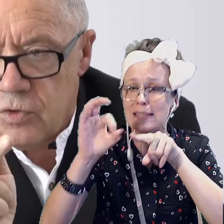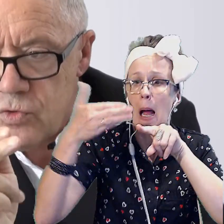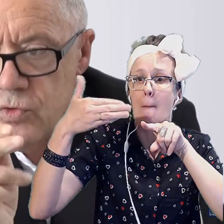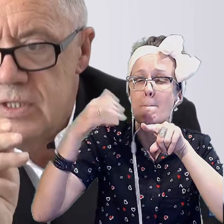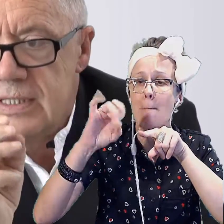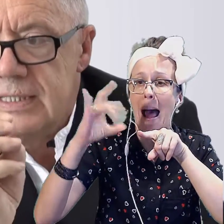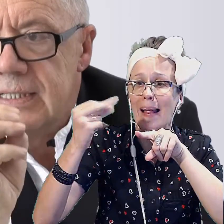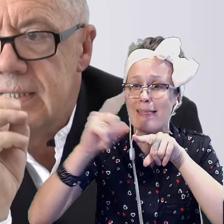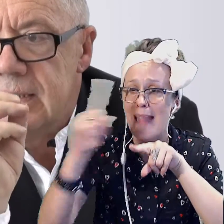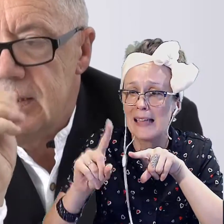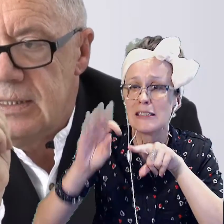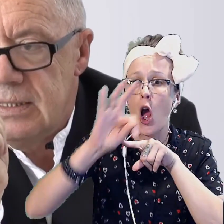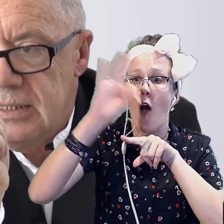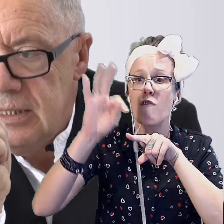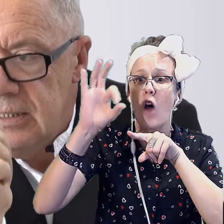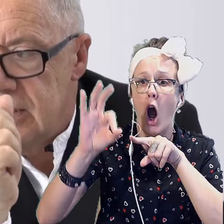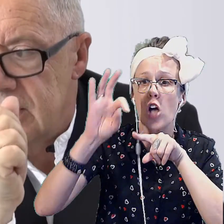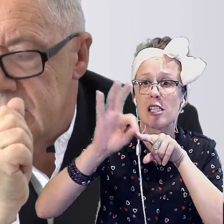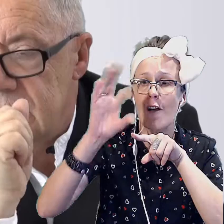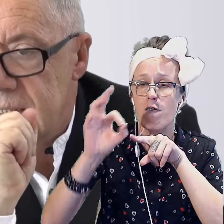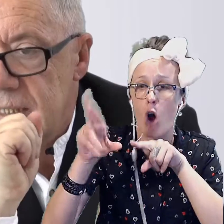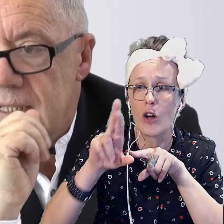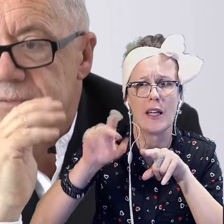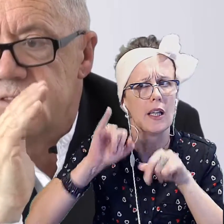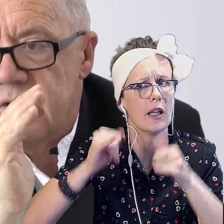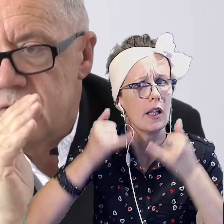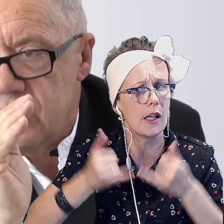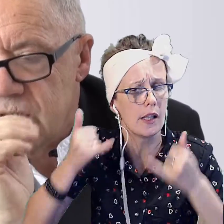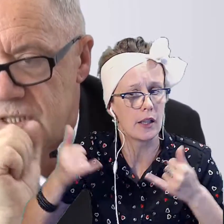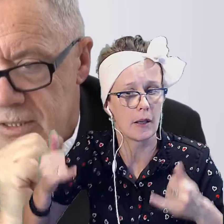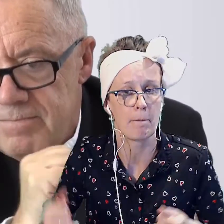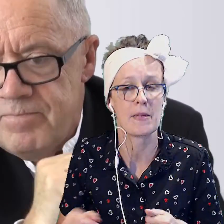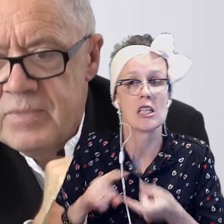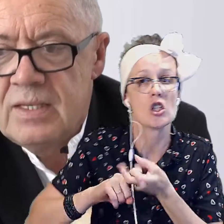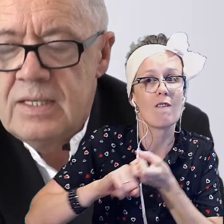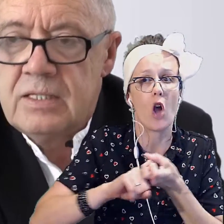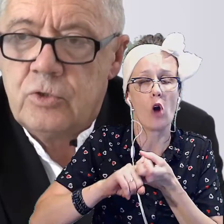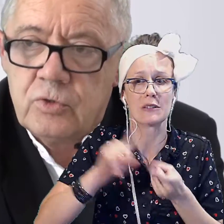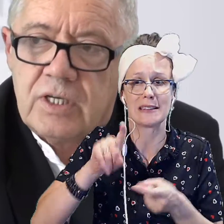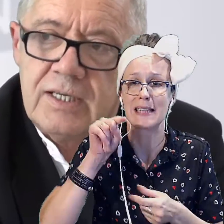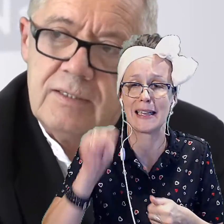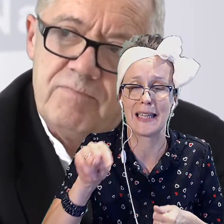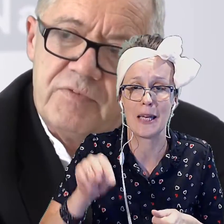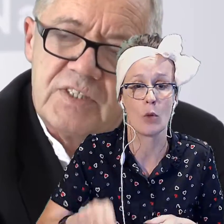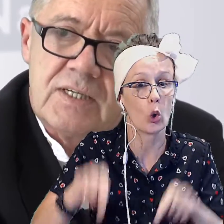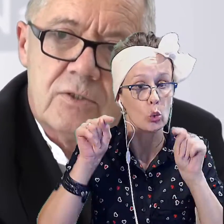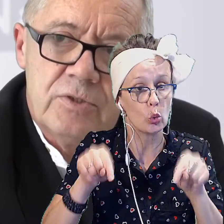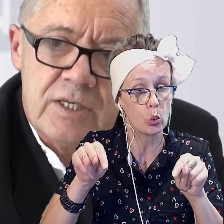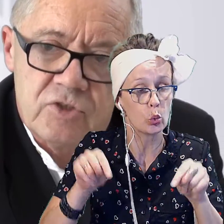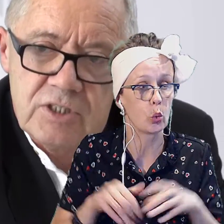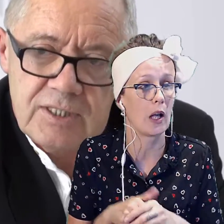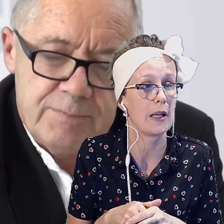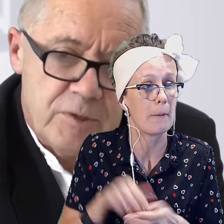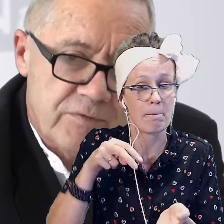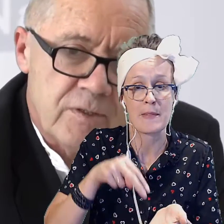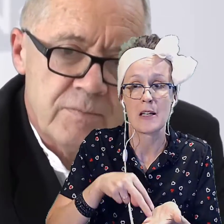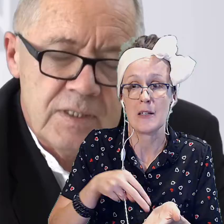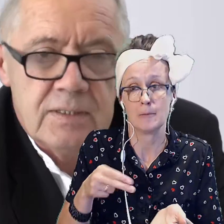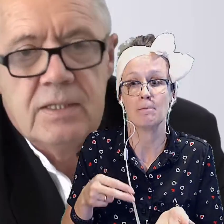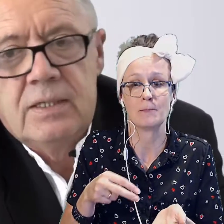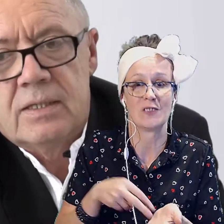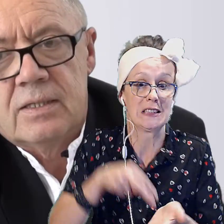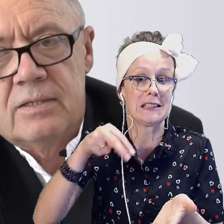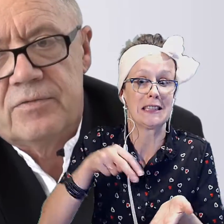fosforu i innych związku z tym tutaj wskakuję że tak